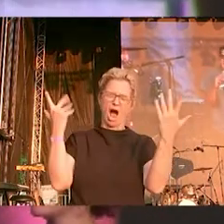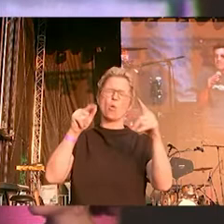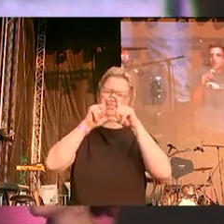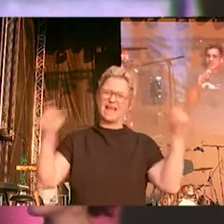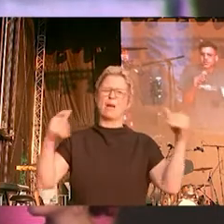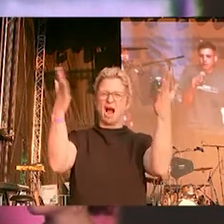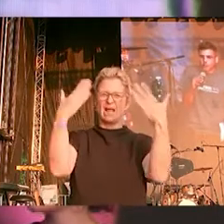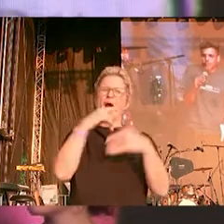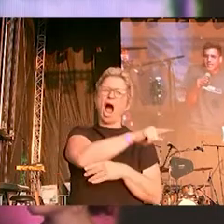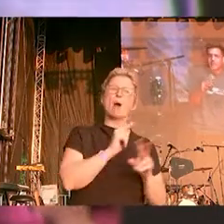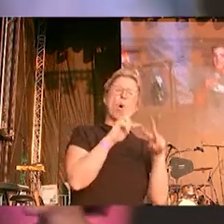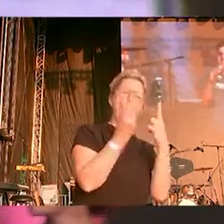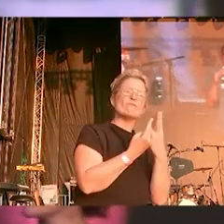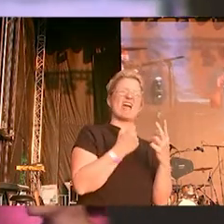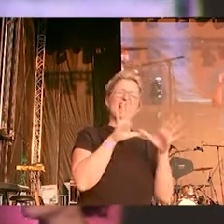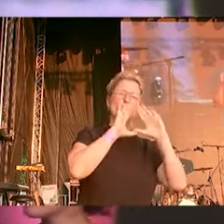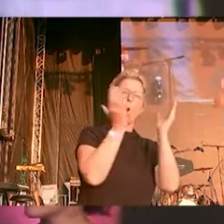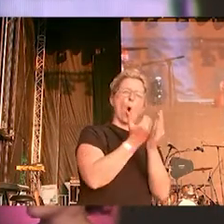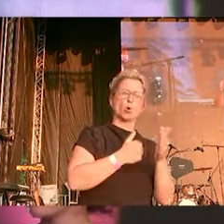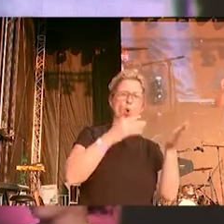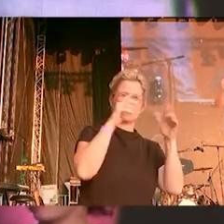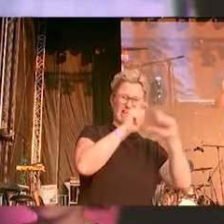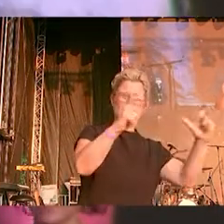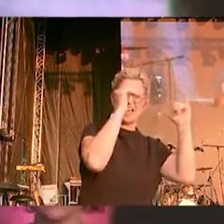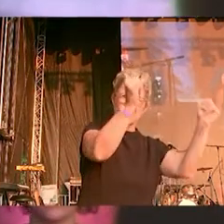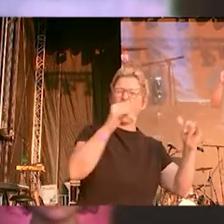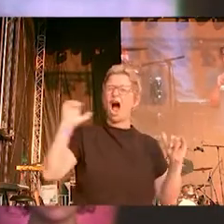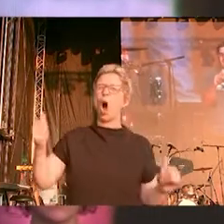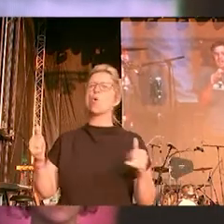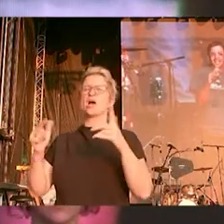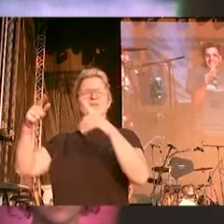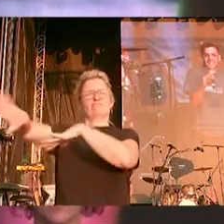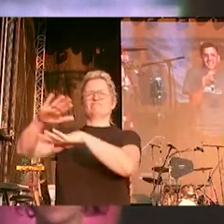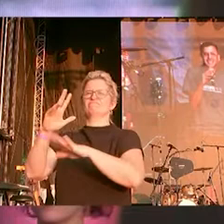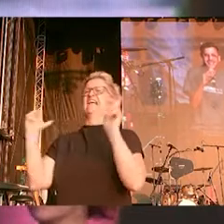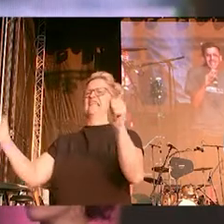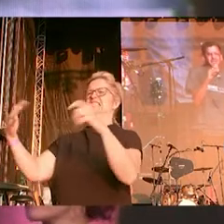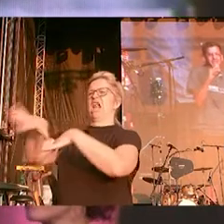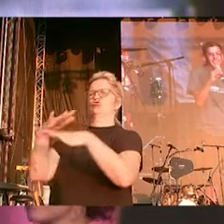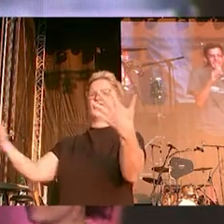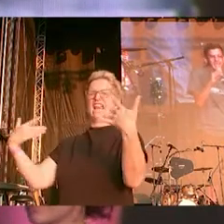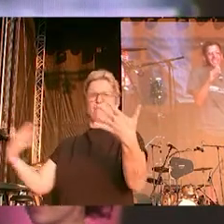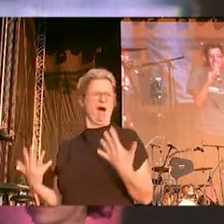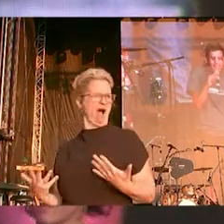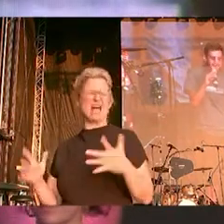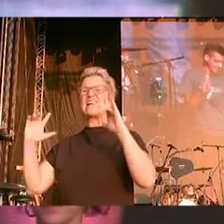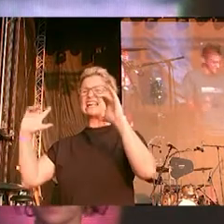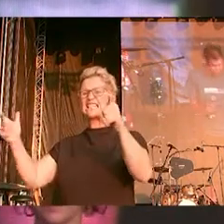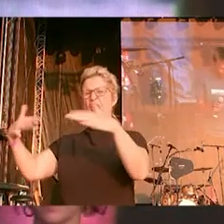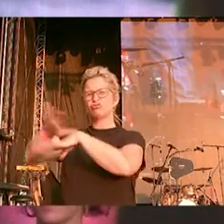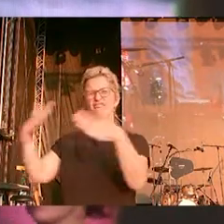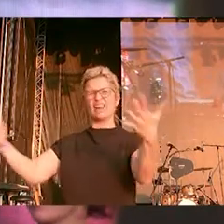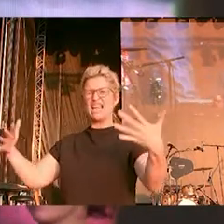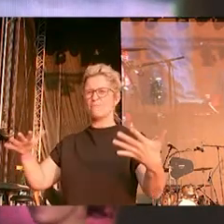Aber neben den Umwelt- und Ökothemen geht es auch um das gesellschaftliche Klima. Und wir wollen nicht, dass das gesellschaftliche Klima kippt.